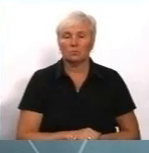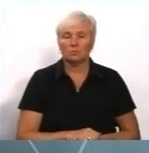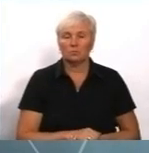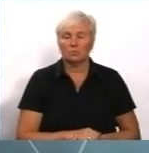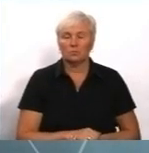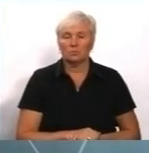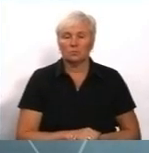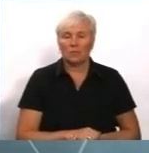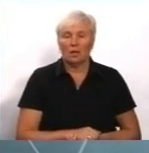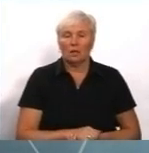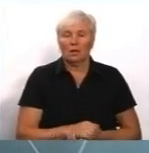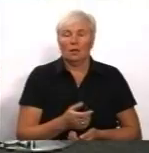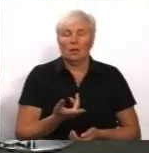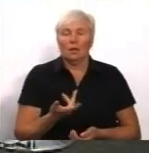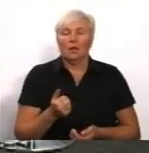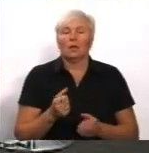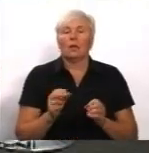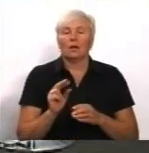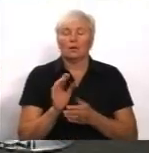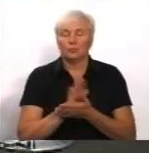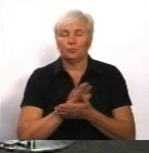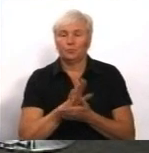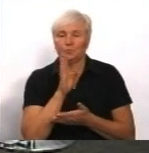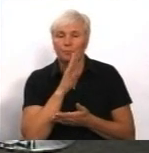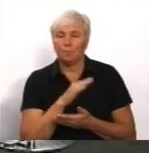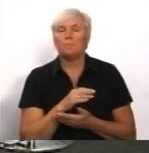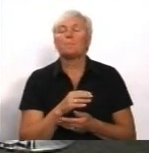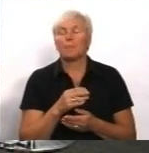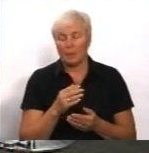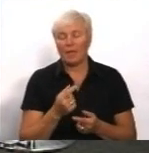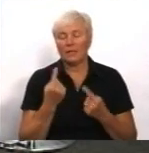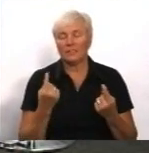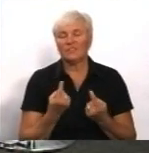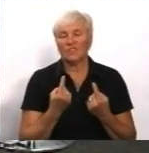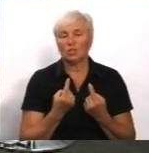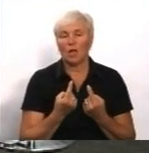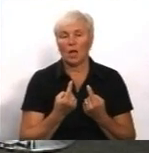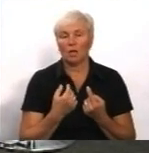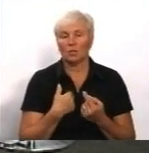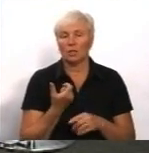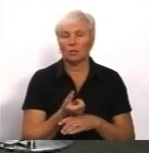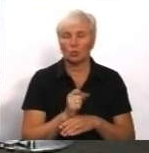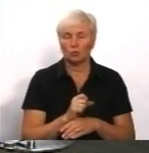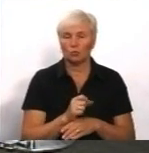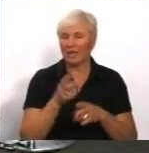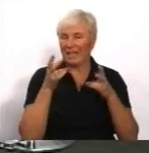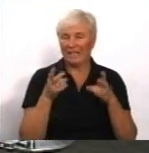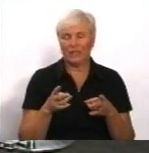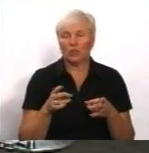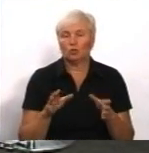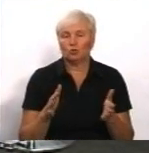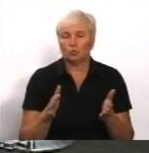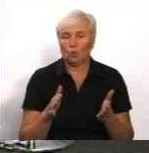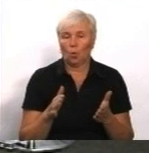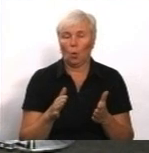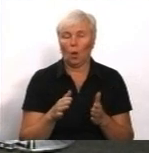Як водопостачання і води, яку ми споживаємо, не дуже критично у централізованому